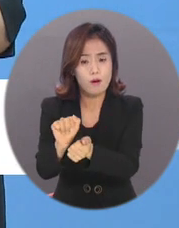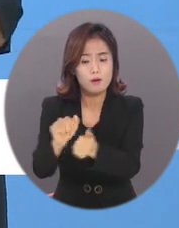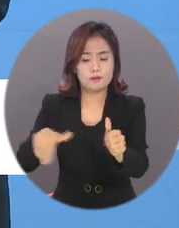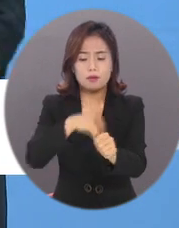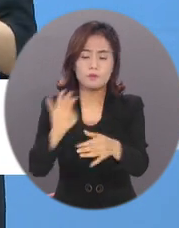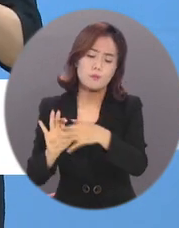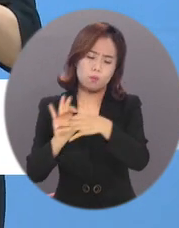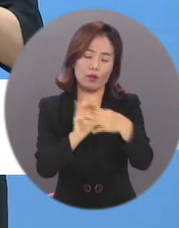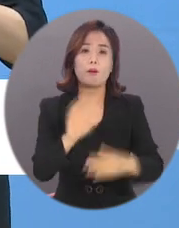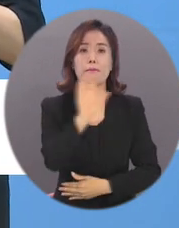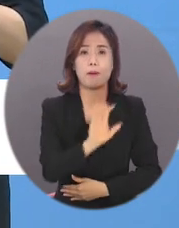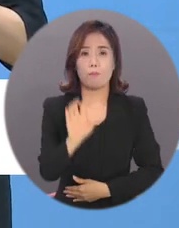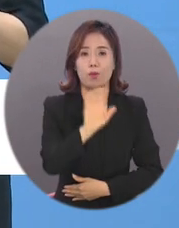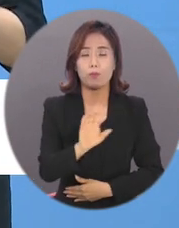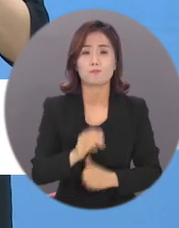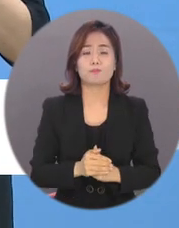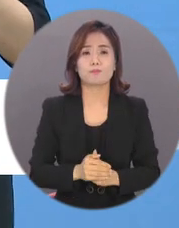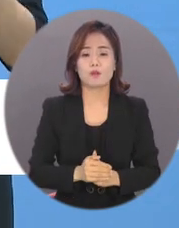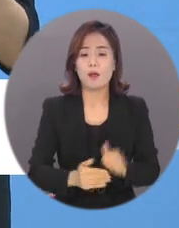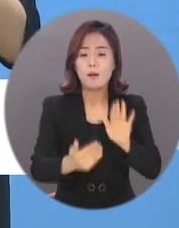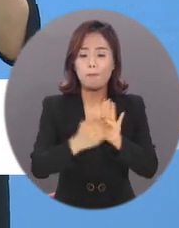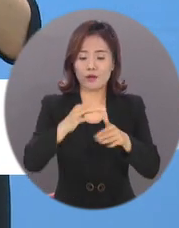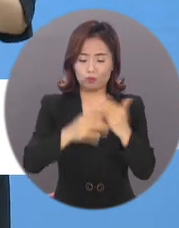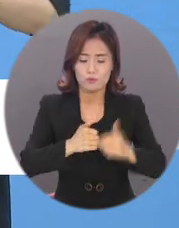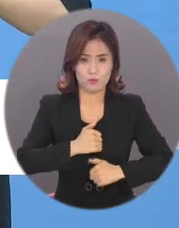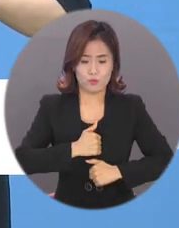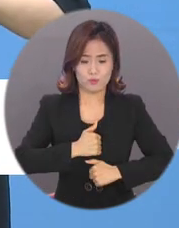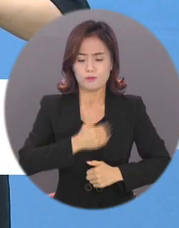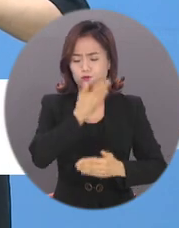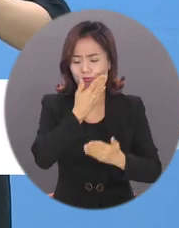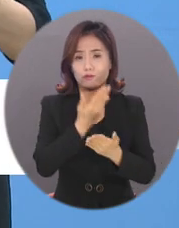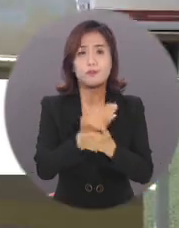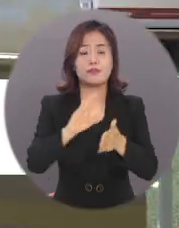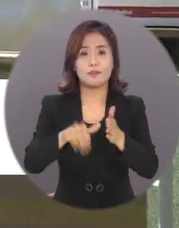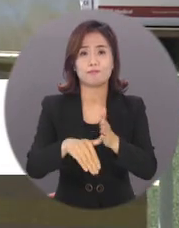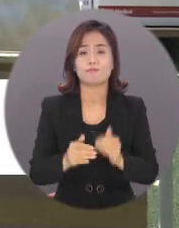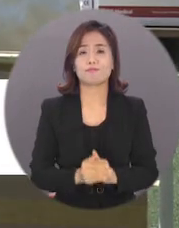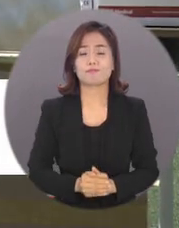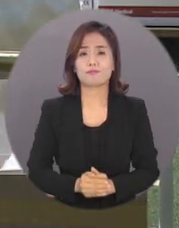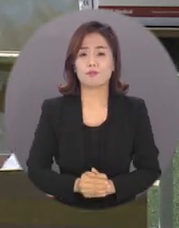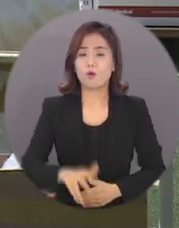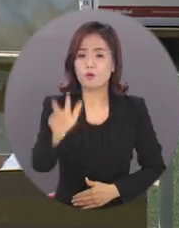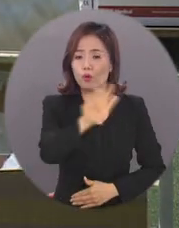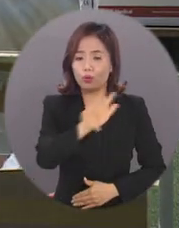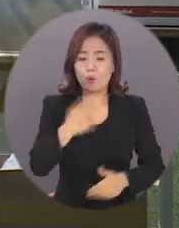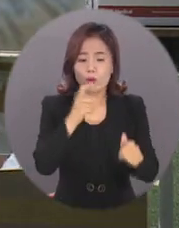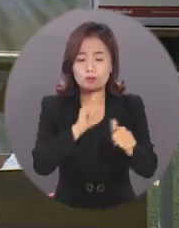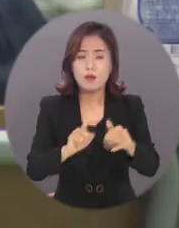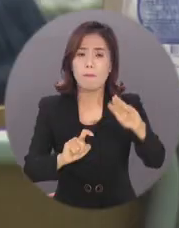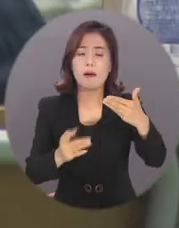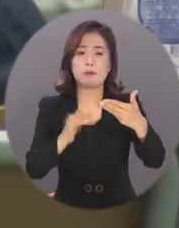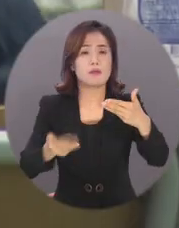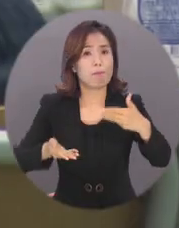상황들이 계속 반복되고 있습니다. 그래서 방역수칙 준수가 지금 무엇보다도 중요할 것 같고요. 전국에서 확진자가